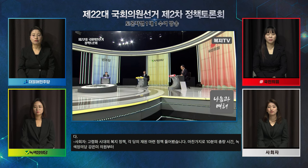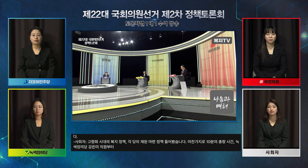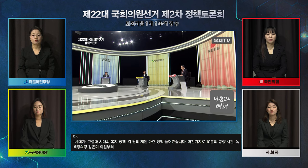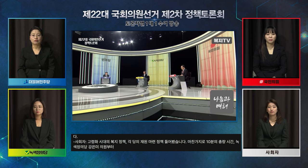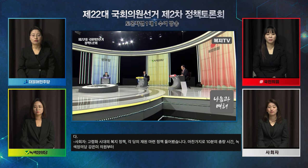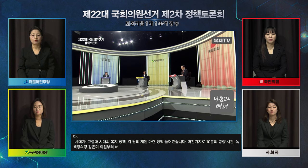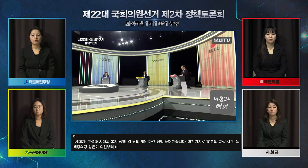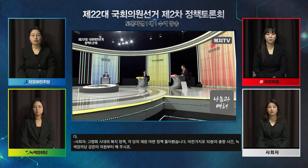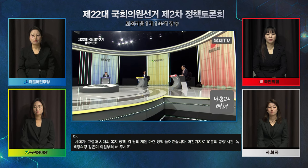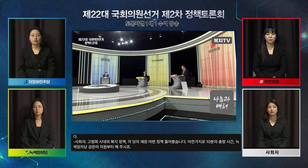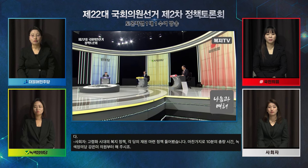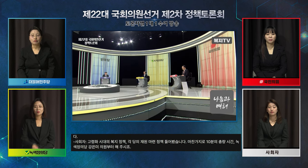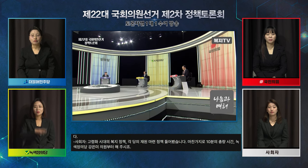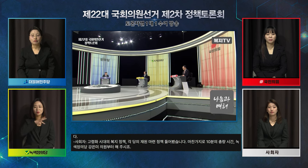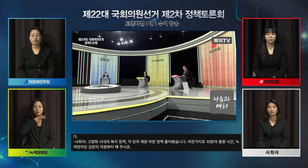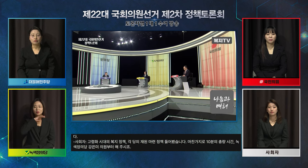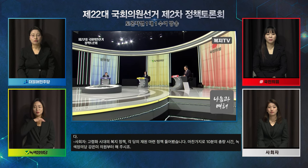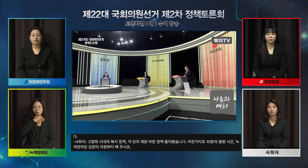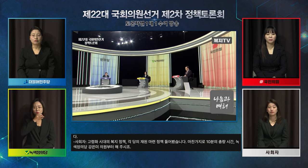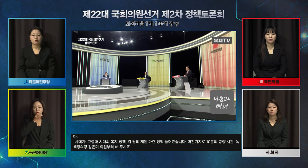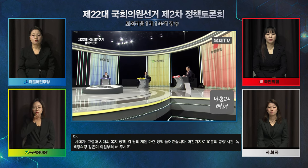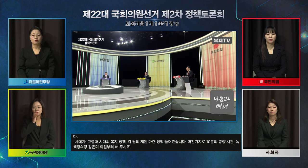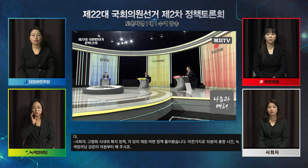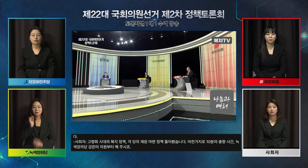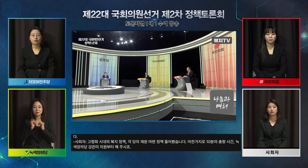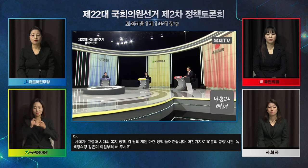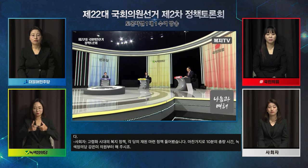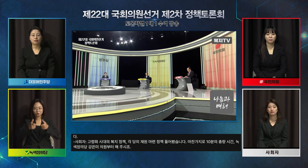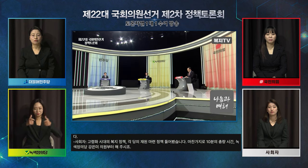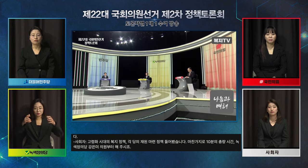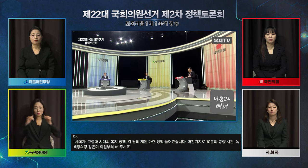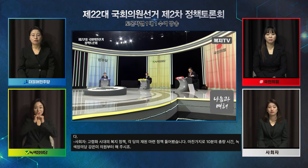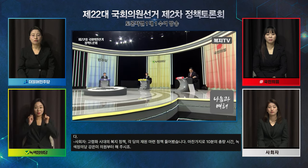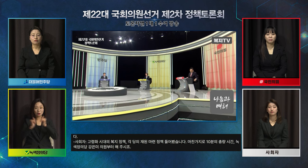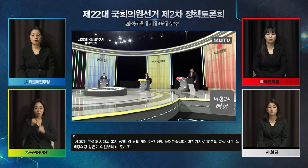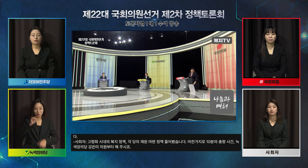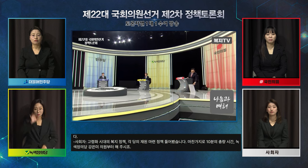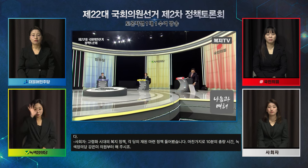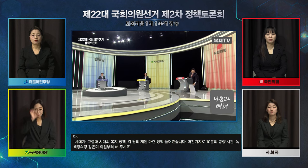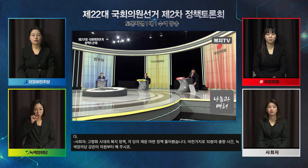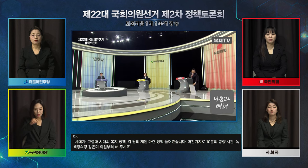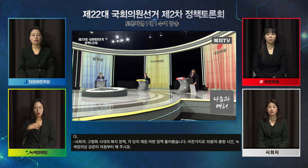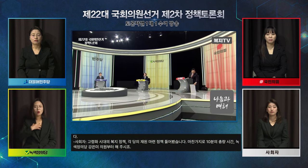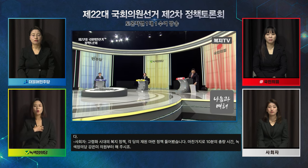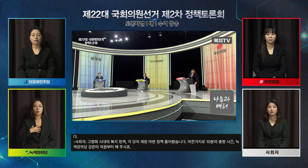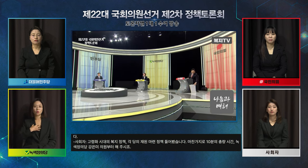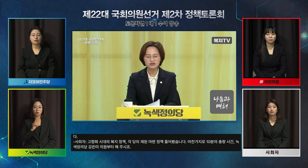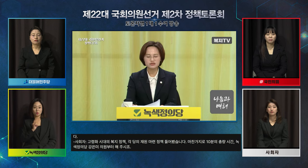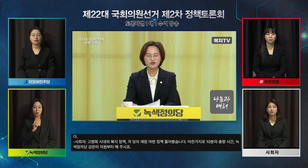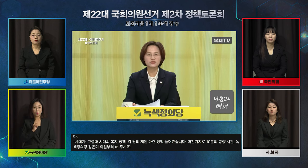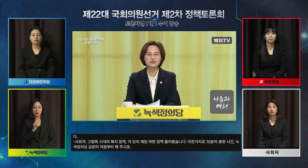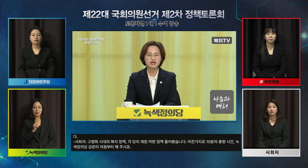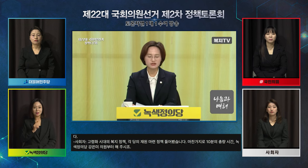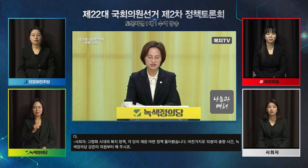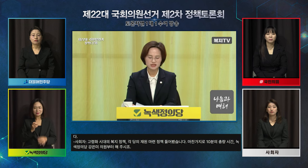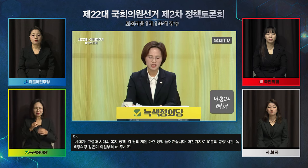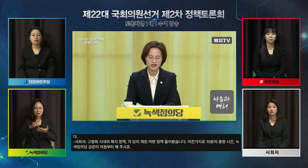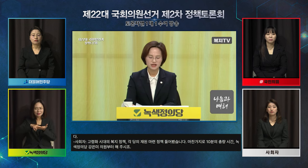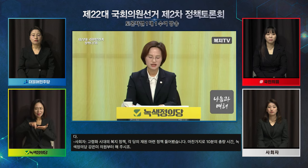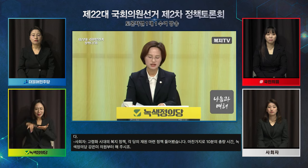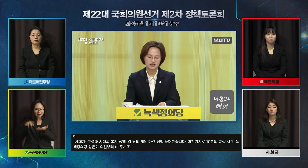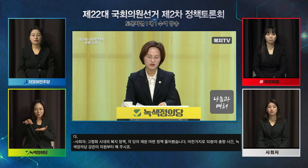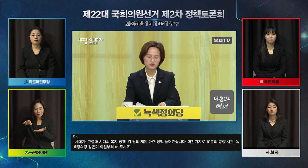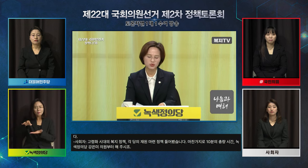초고령화 사회에서 가장 우려되는 것은 그러면 세원 마련을 어떻게 할